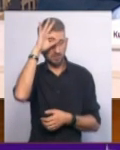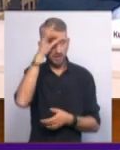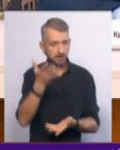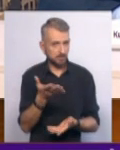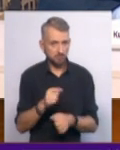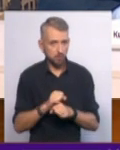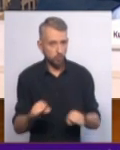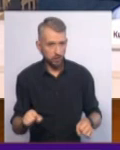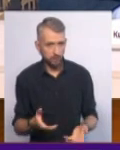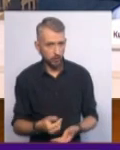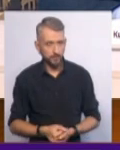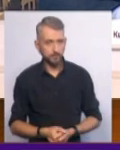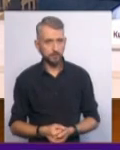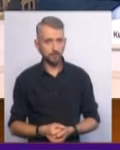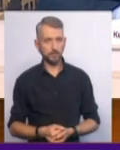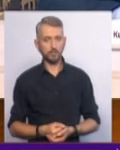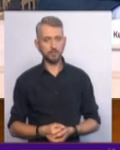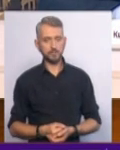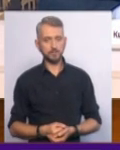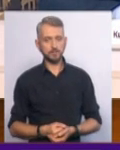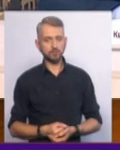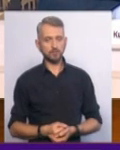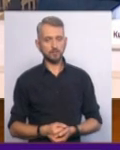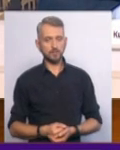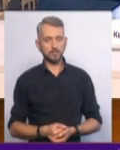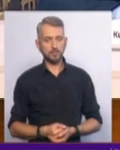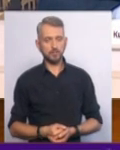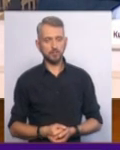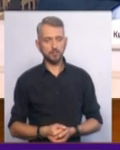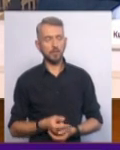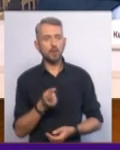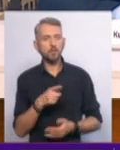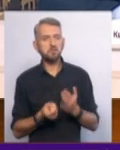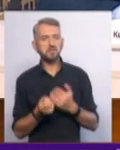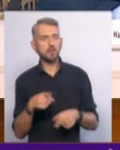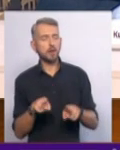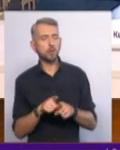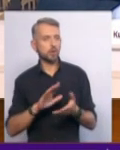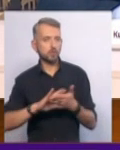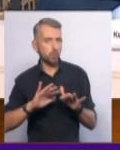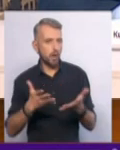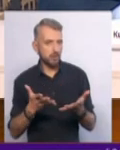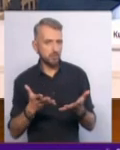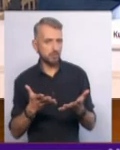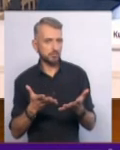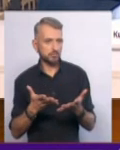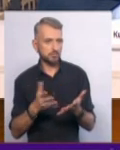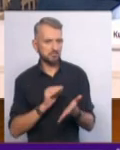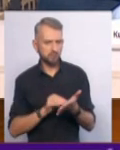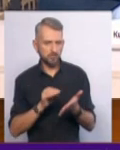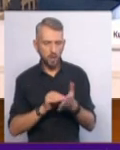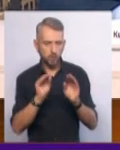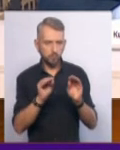органів неможливо, угу, в принципі. Тому виникають такі ситуації, складаються протоколи